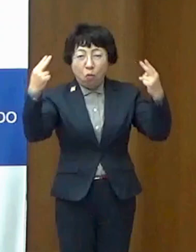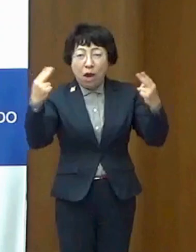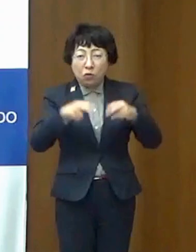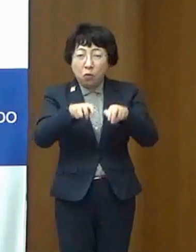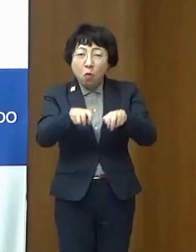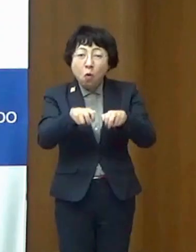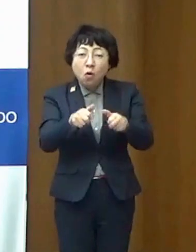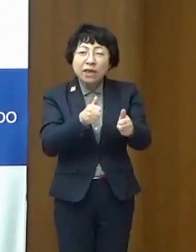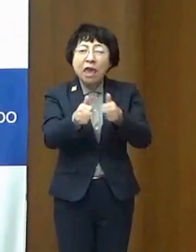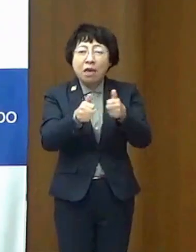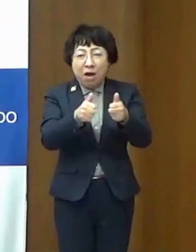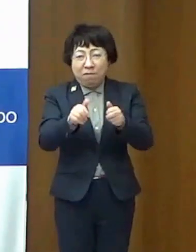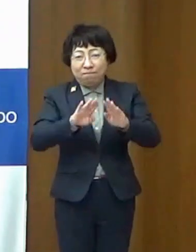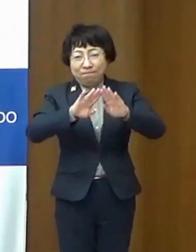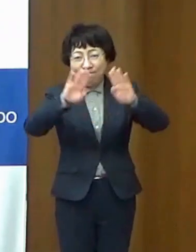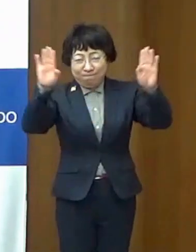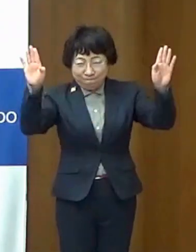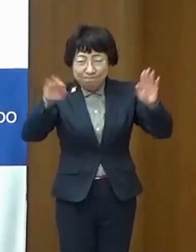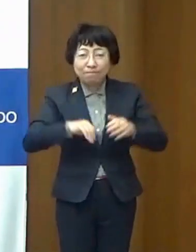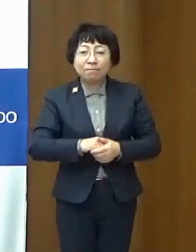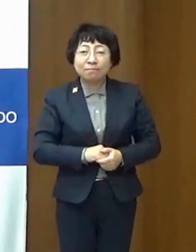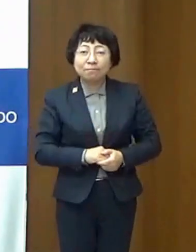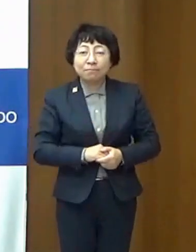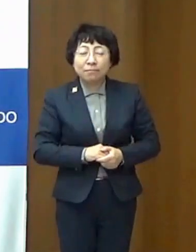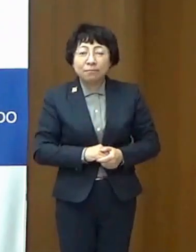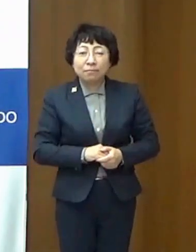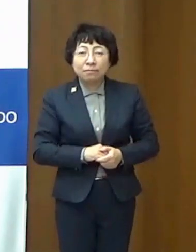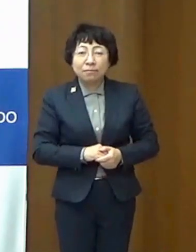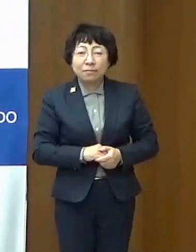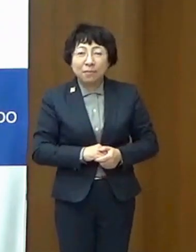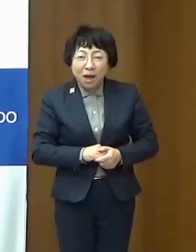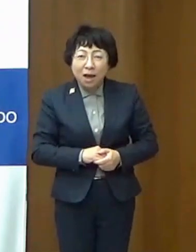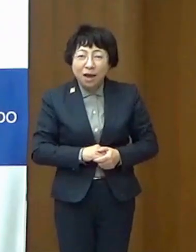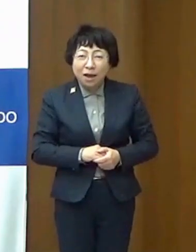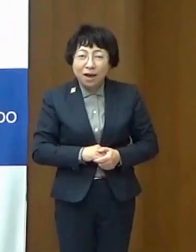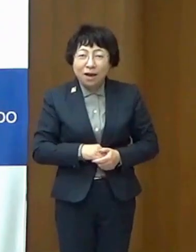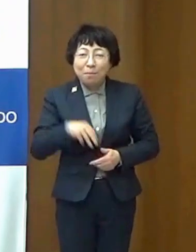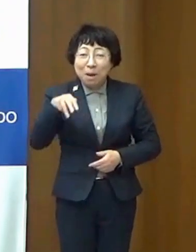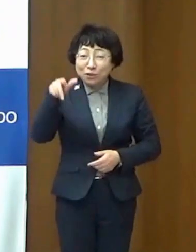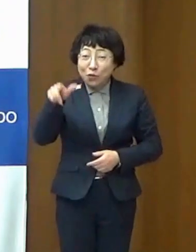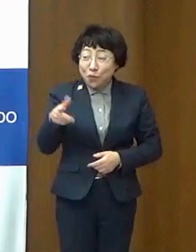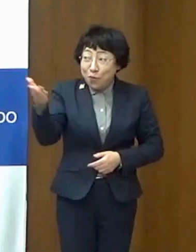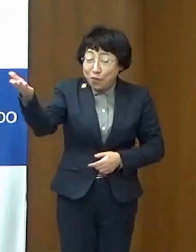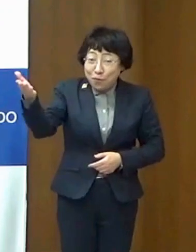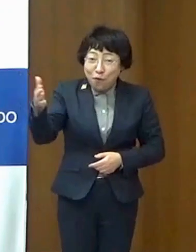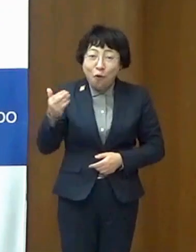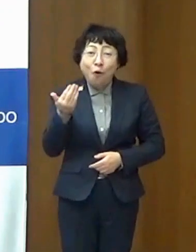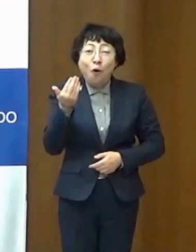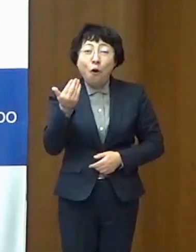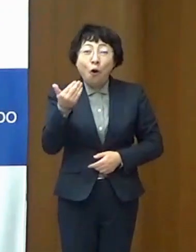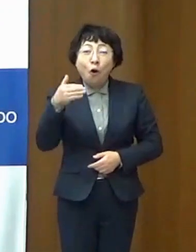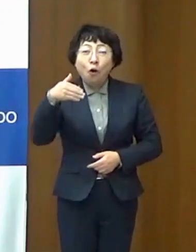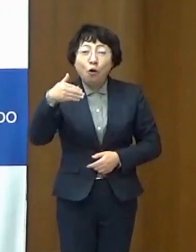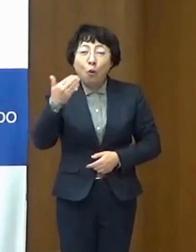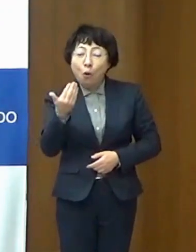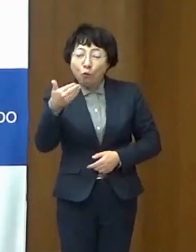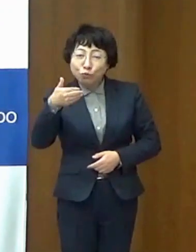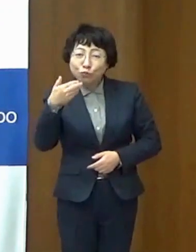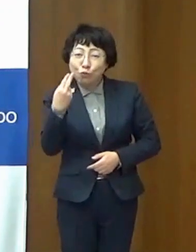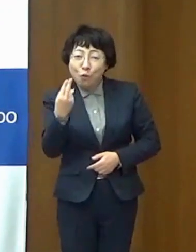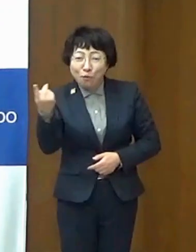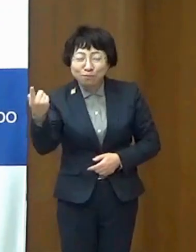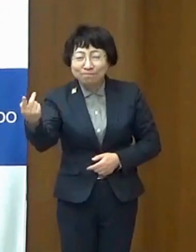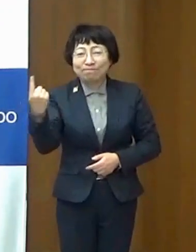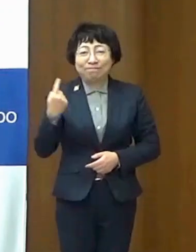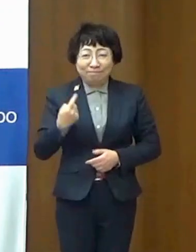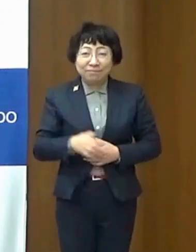幕ということであります。マスコットキャラクターの北斗君が駆けつけてくれました。皆